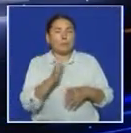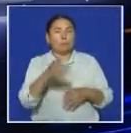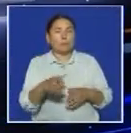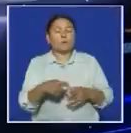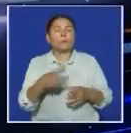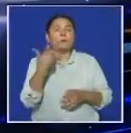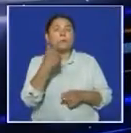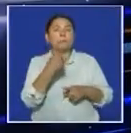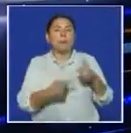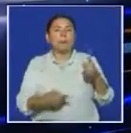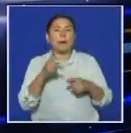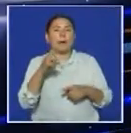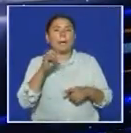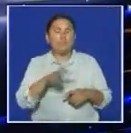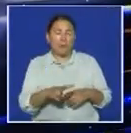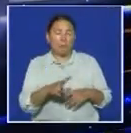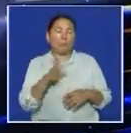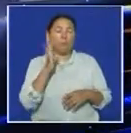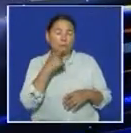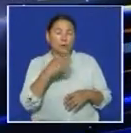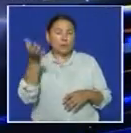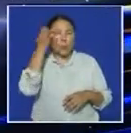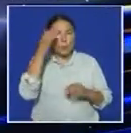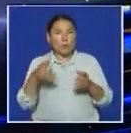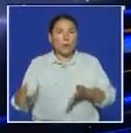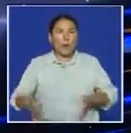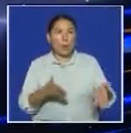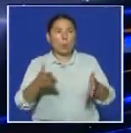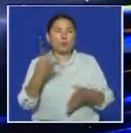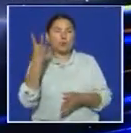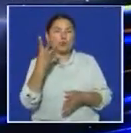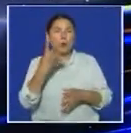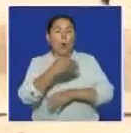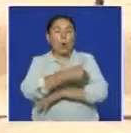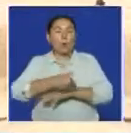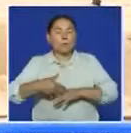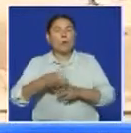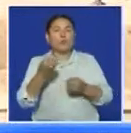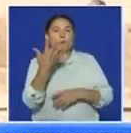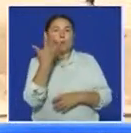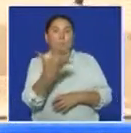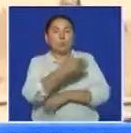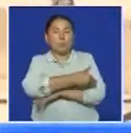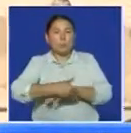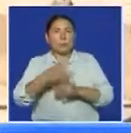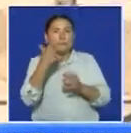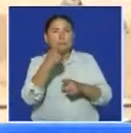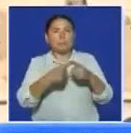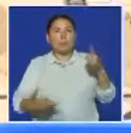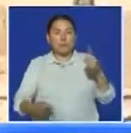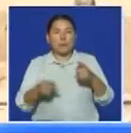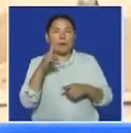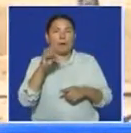положено 3,5 километра асфальтного полотна на 4 улицах. В следующем году еще на 5 улицах проложат 3,5